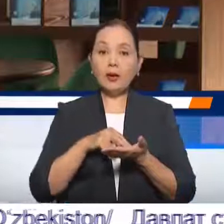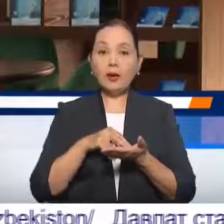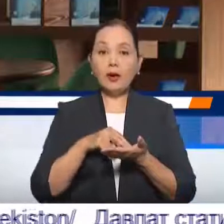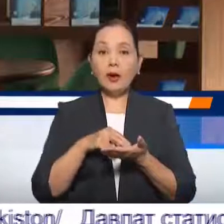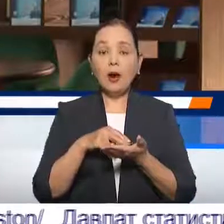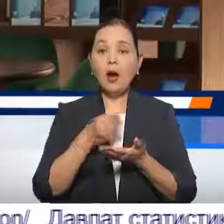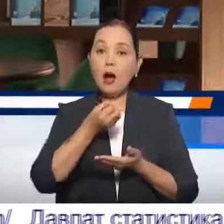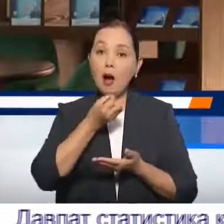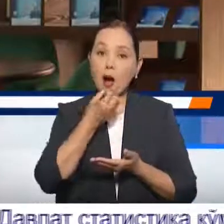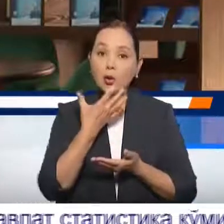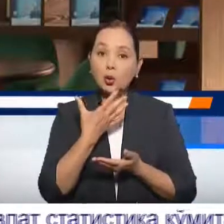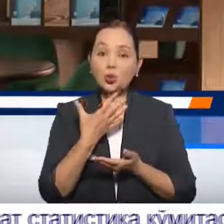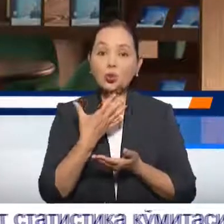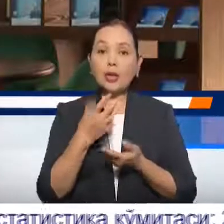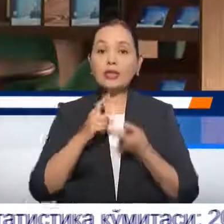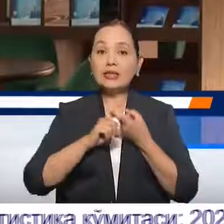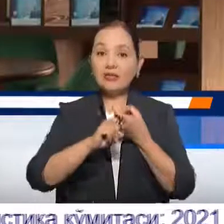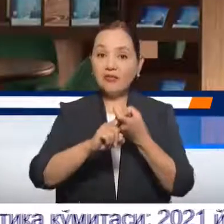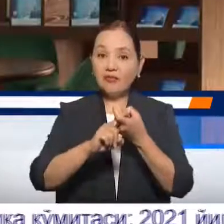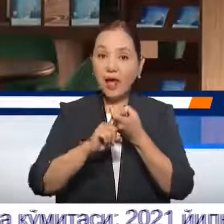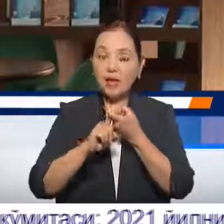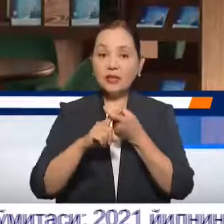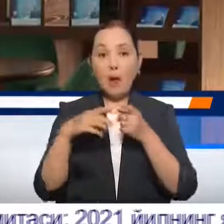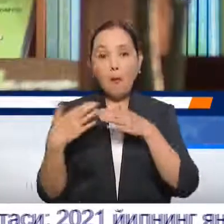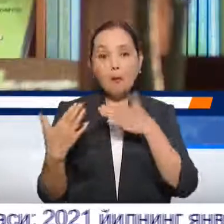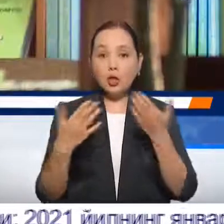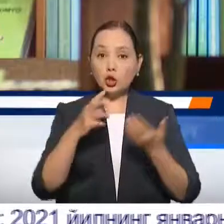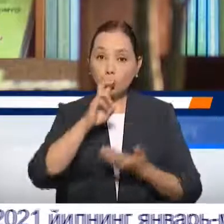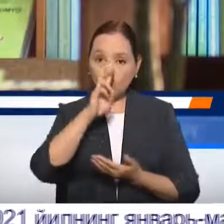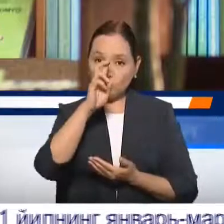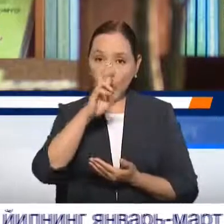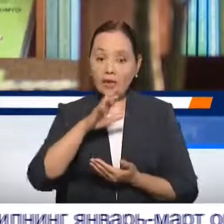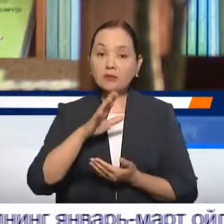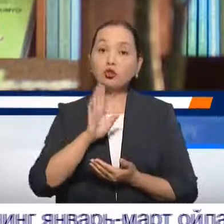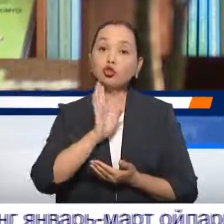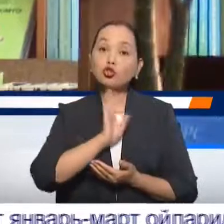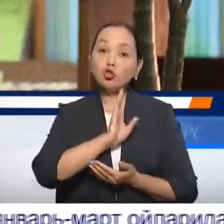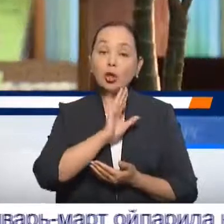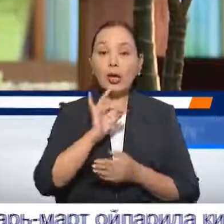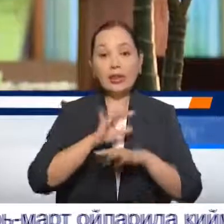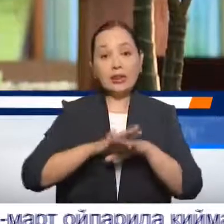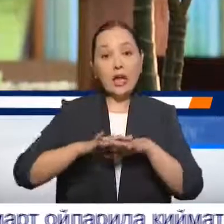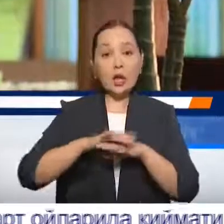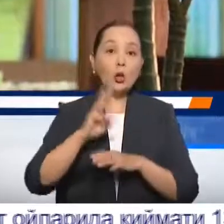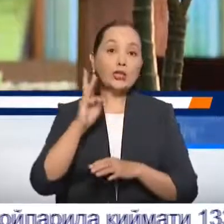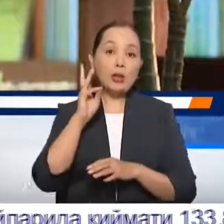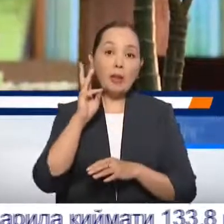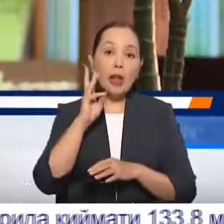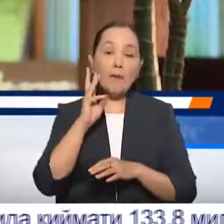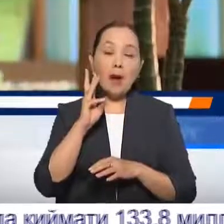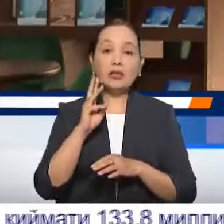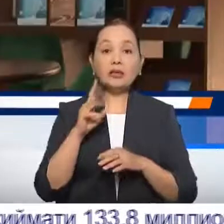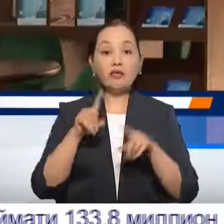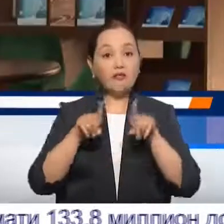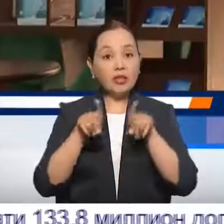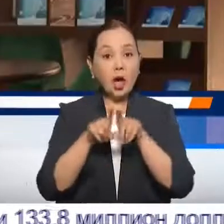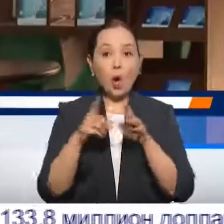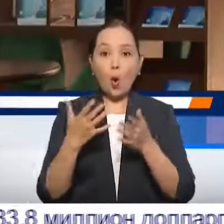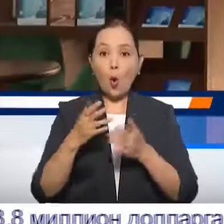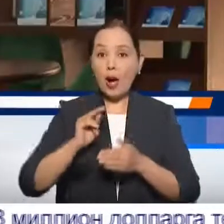хороших связей между государствами женщина и народной дипломатии от в таком аспекте